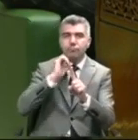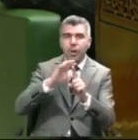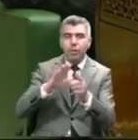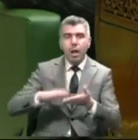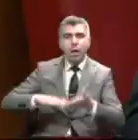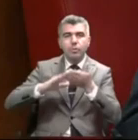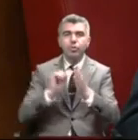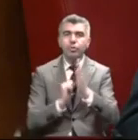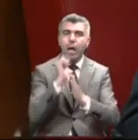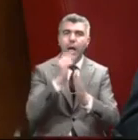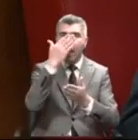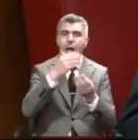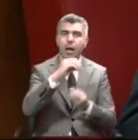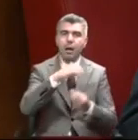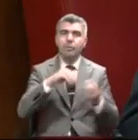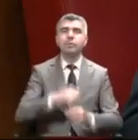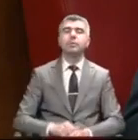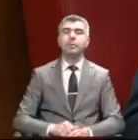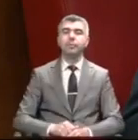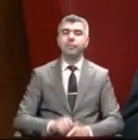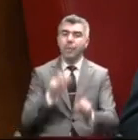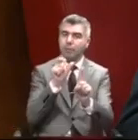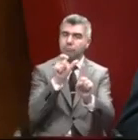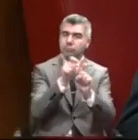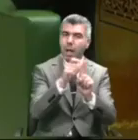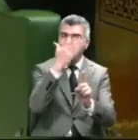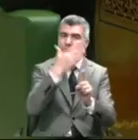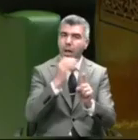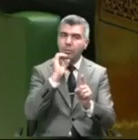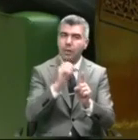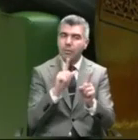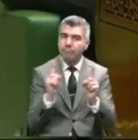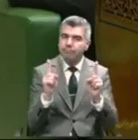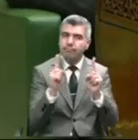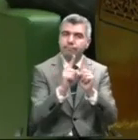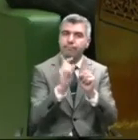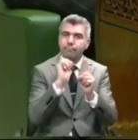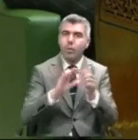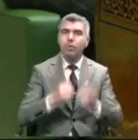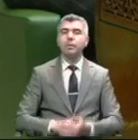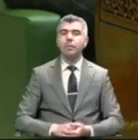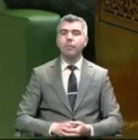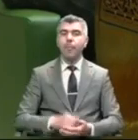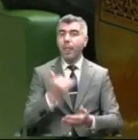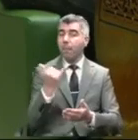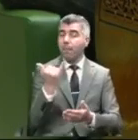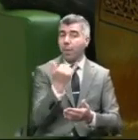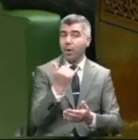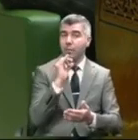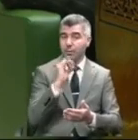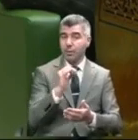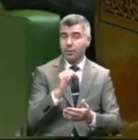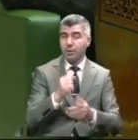اجل انجاح موسم الحج للعنايه الحجاج المغاربه وحسن استقبالهم في هذا الاطار نؤكده على اهميه ادوار